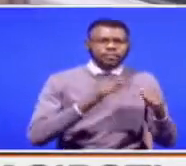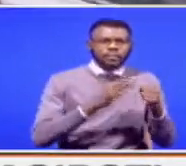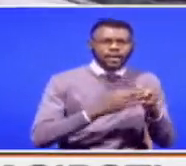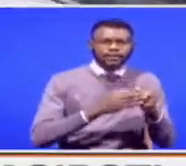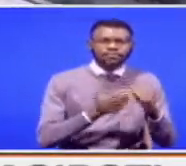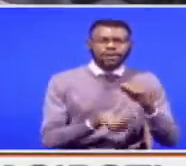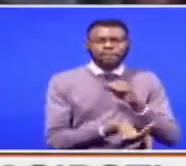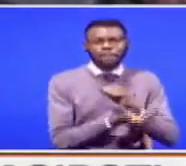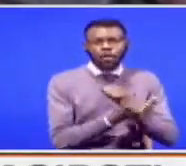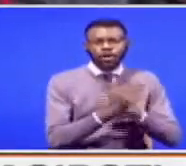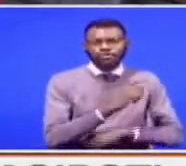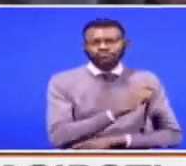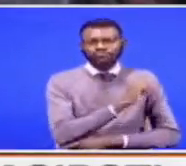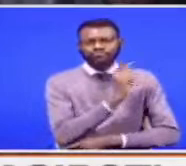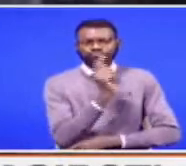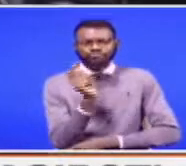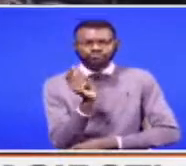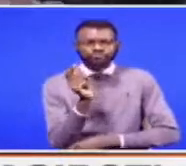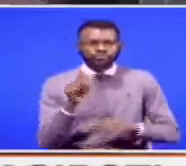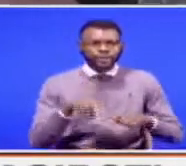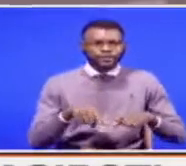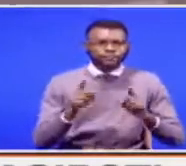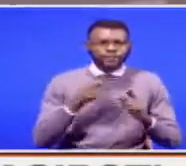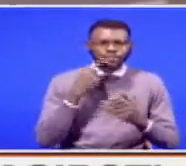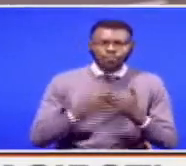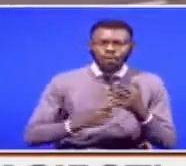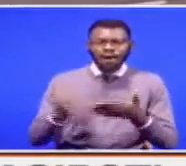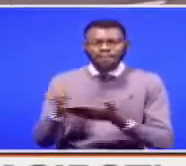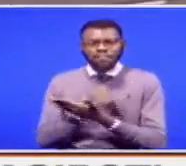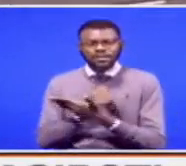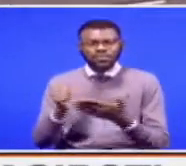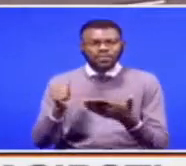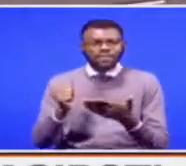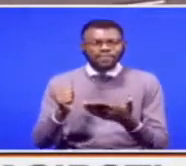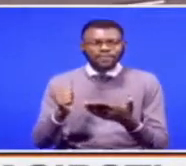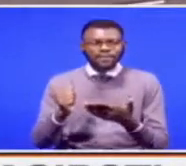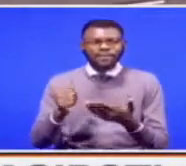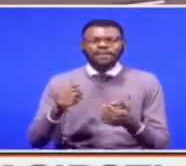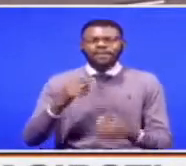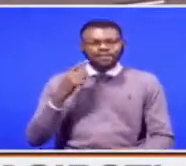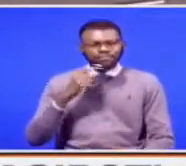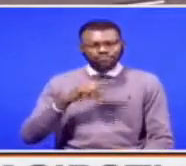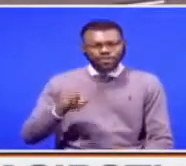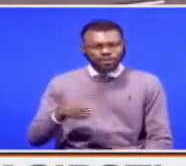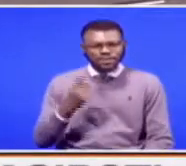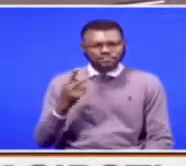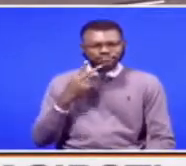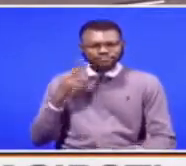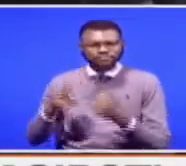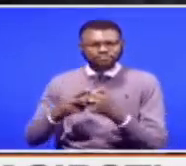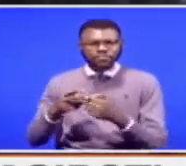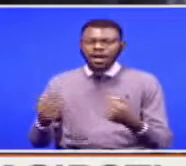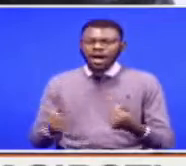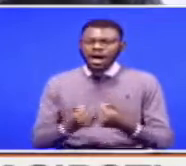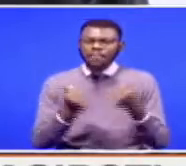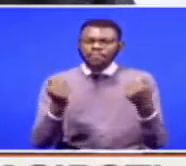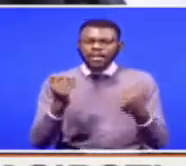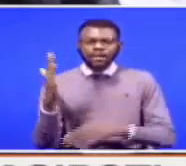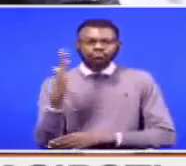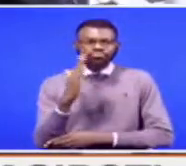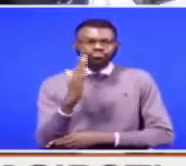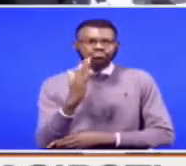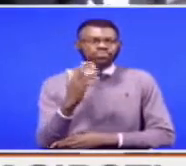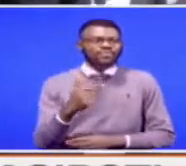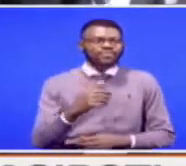asubuhi. Kithure amedhibitisha kuwa utoaji wa pasipoti 1700 unafanywa mchana, huku